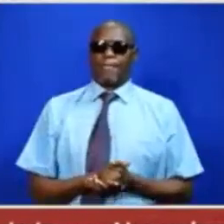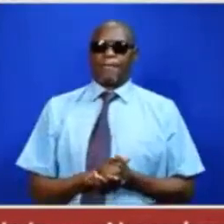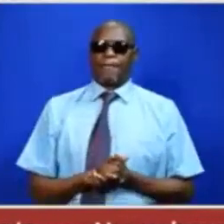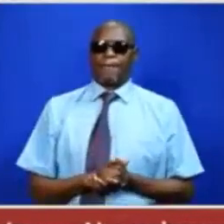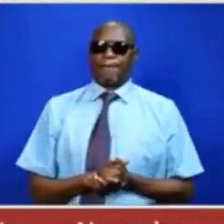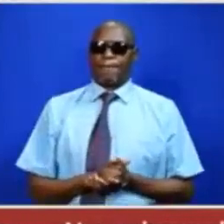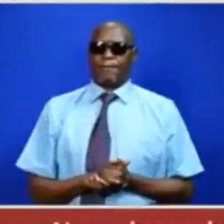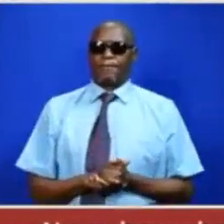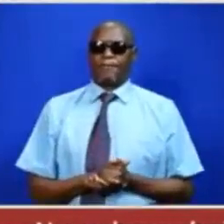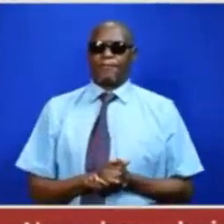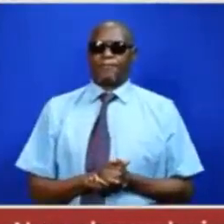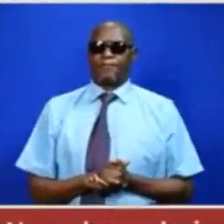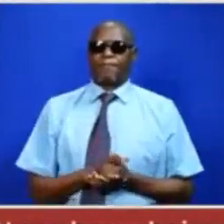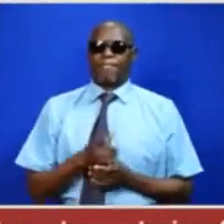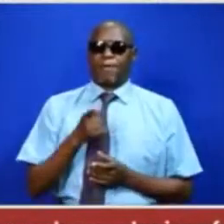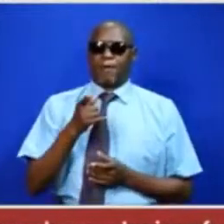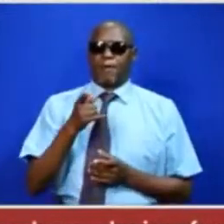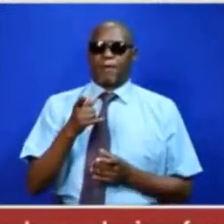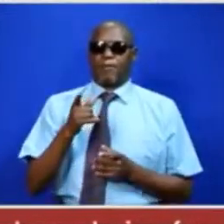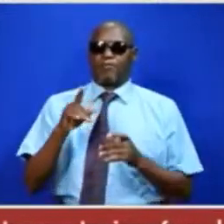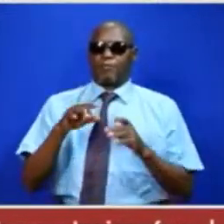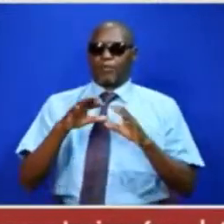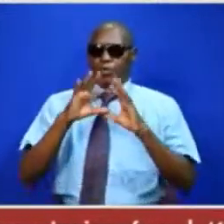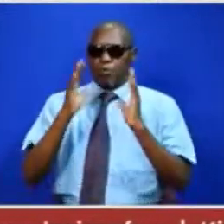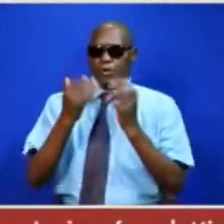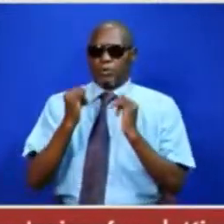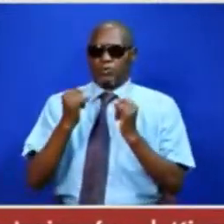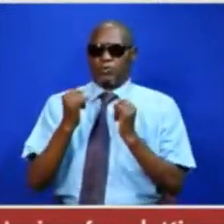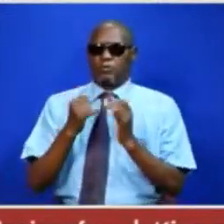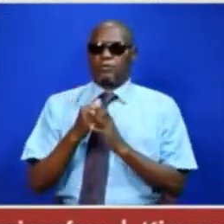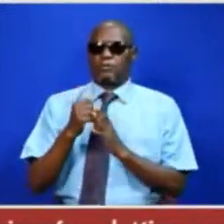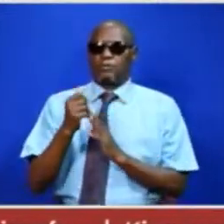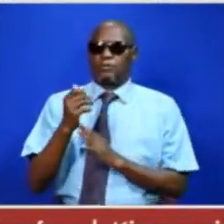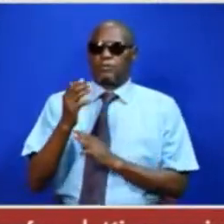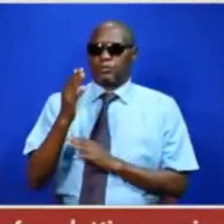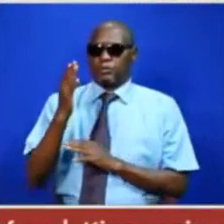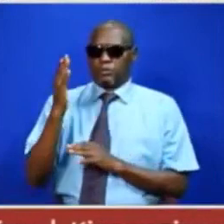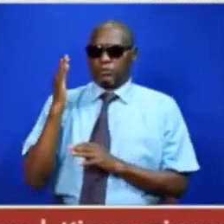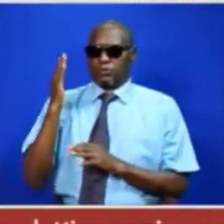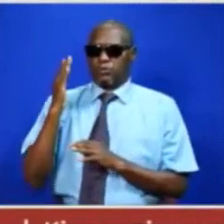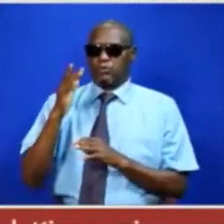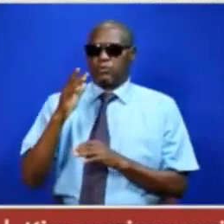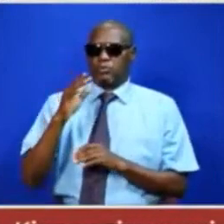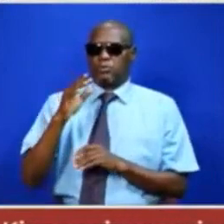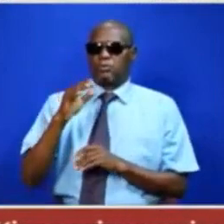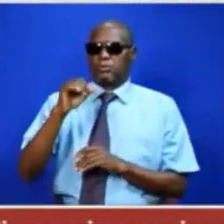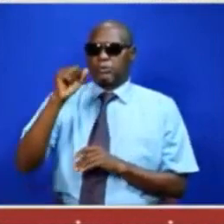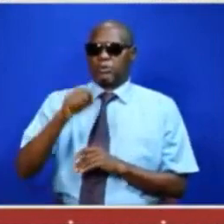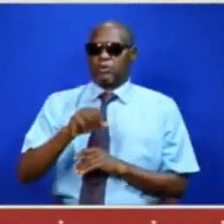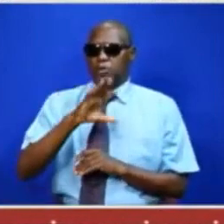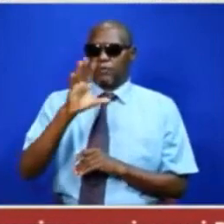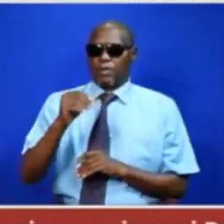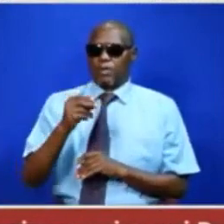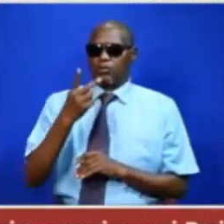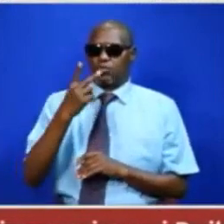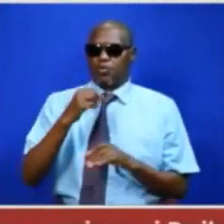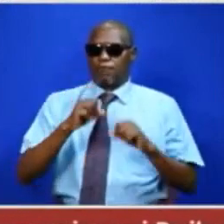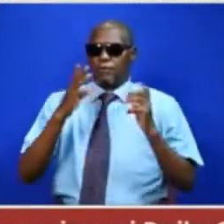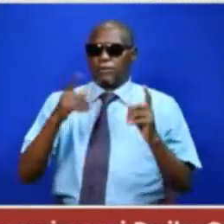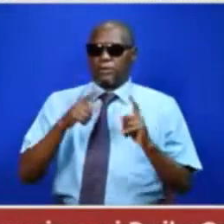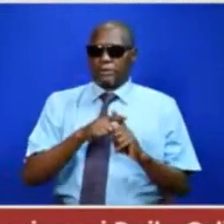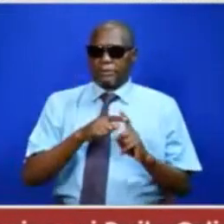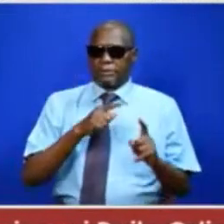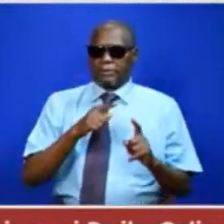Mtazamaji, kwenye ngazi za kimataifa ni kuwa jeshi la ulinzi la Afrika Kusini limethibitisha kuwa maafisa wawili wameuawa na